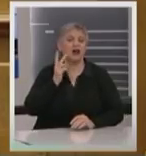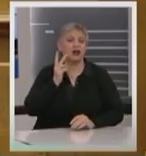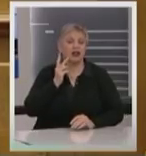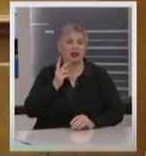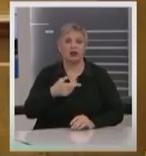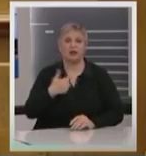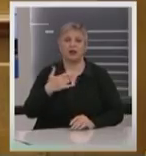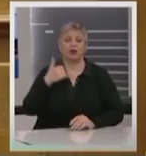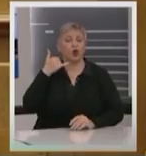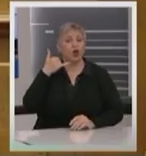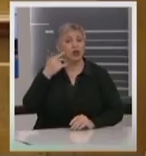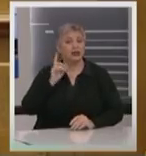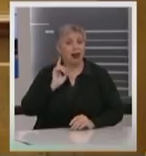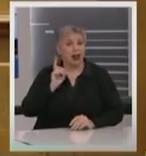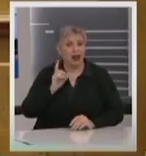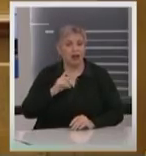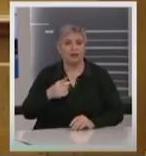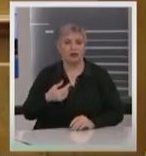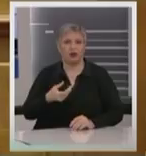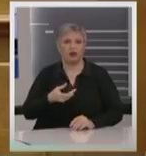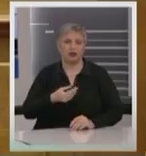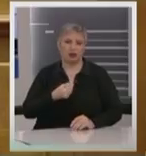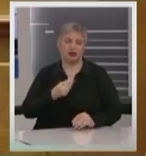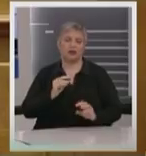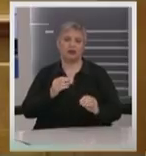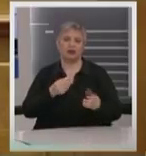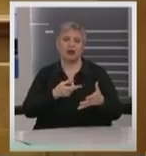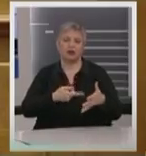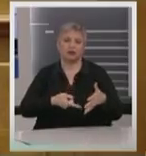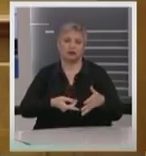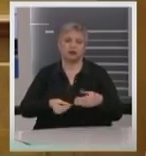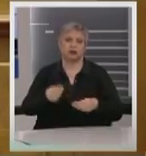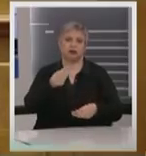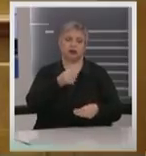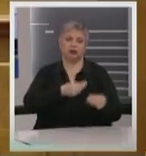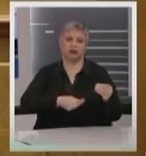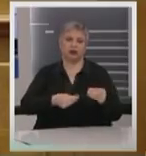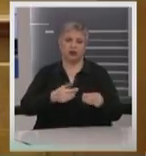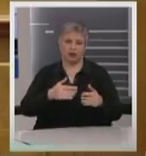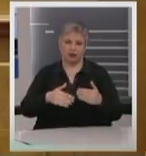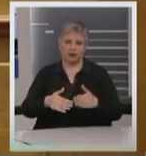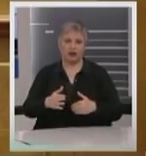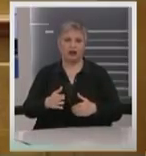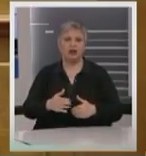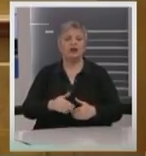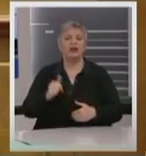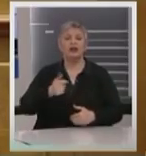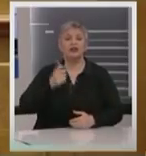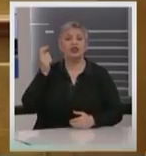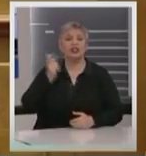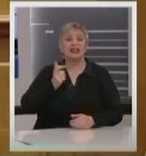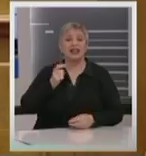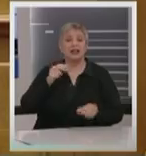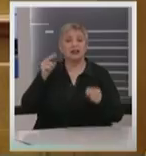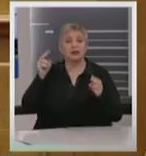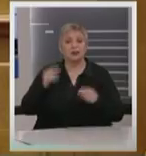στην κινητή τηλεφωνία. Και τα χειρότερα είναι μπροστά σας. Η μείωση των συντάξεων